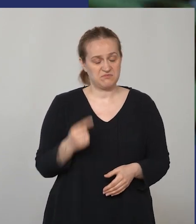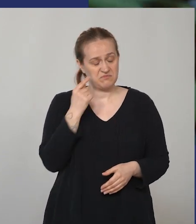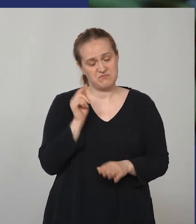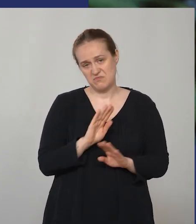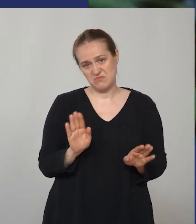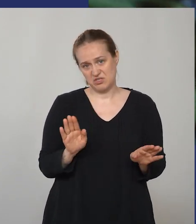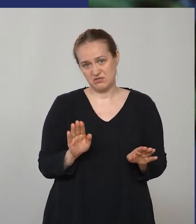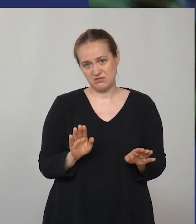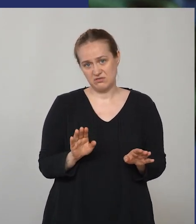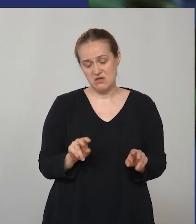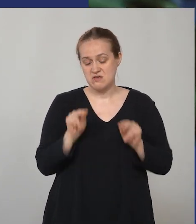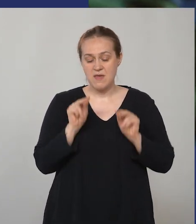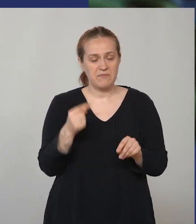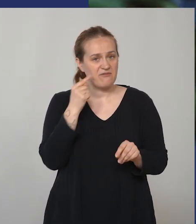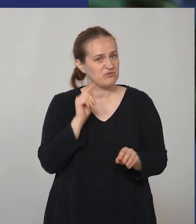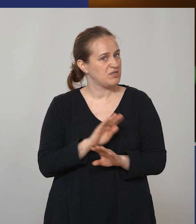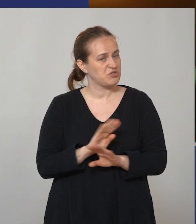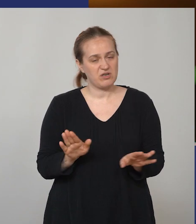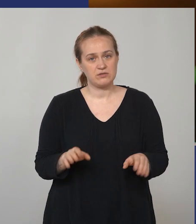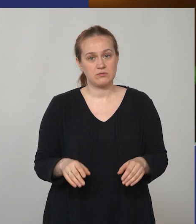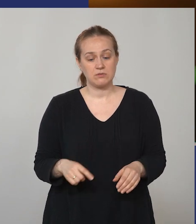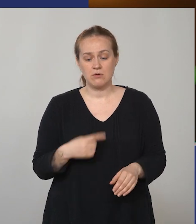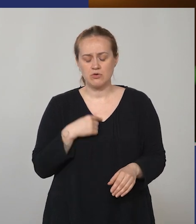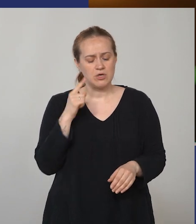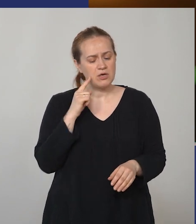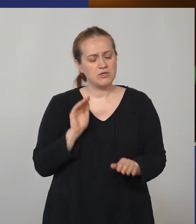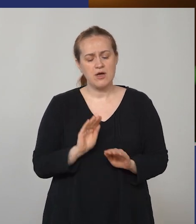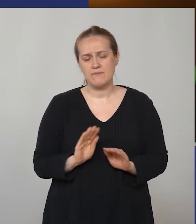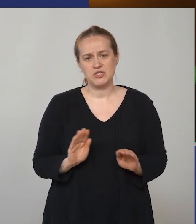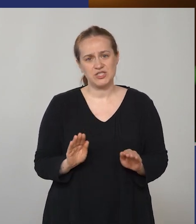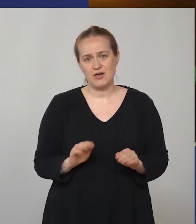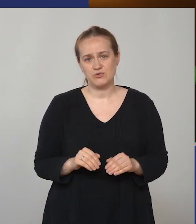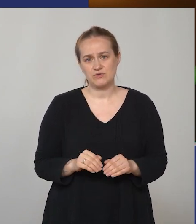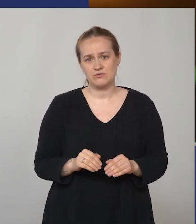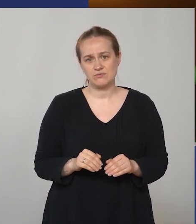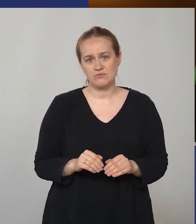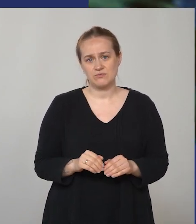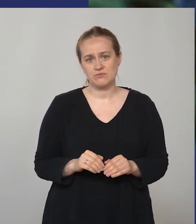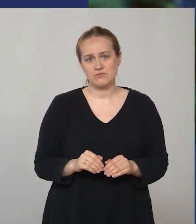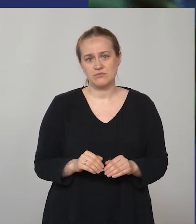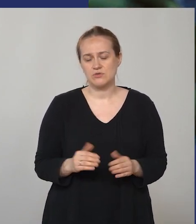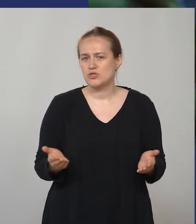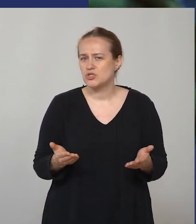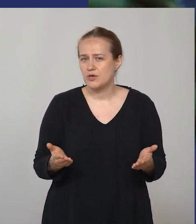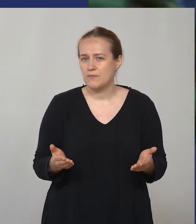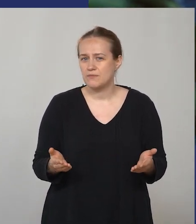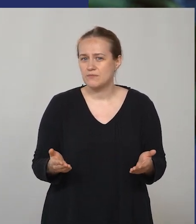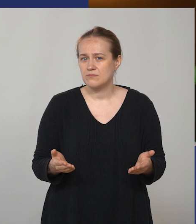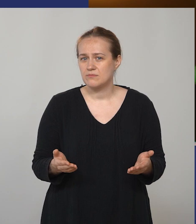Не обижайтесь. На правду не обижаются. Я не обижаюсь на то, чем горжусь. И чем же?